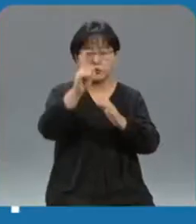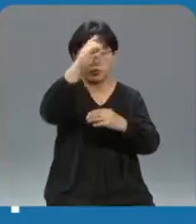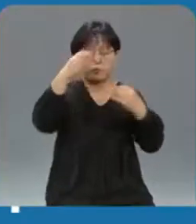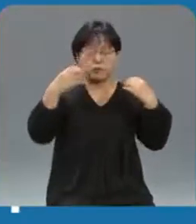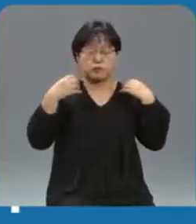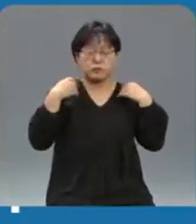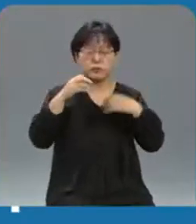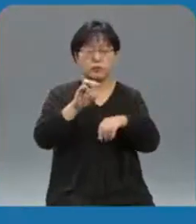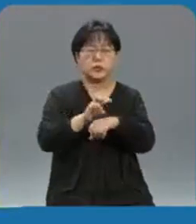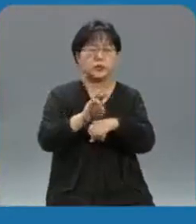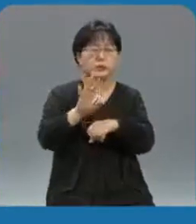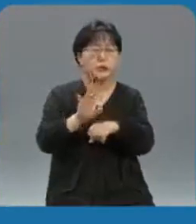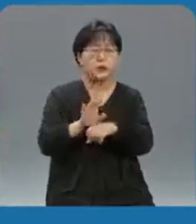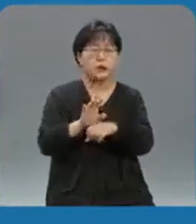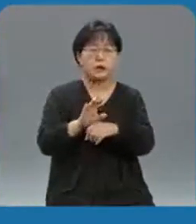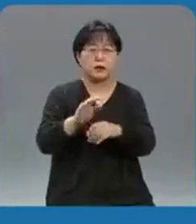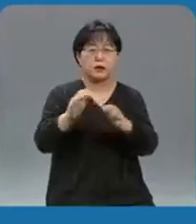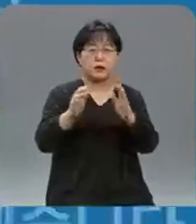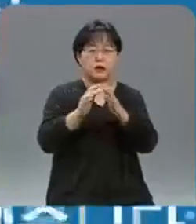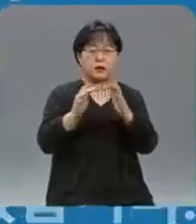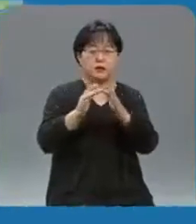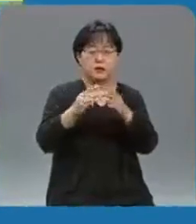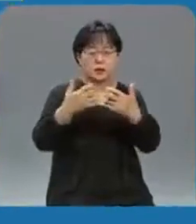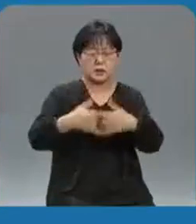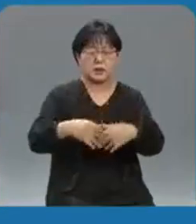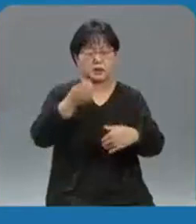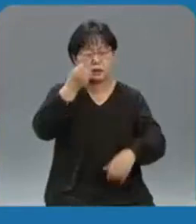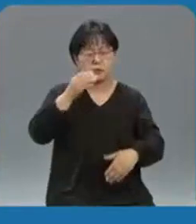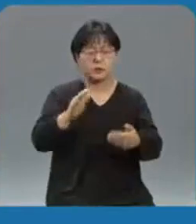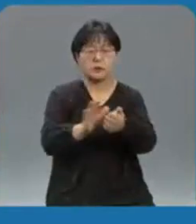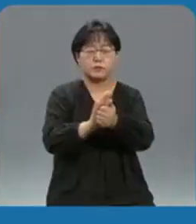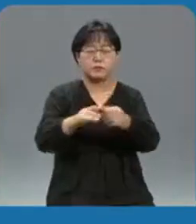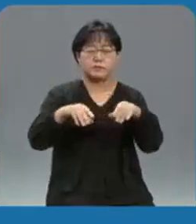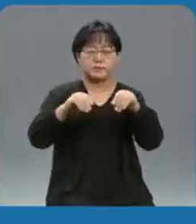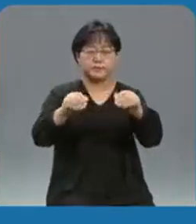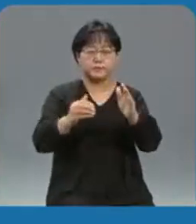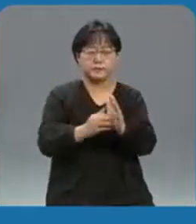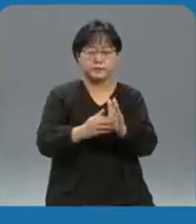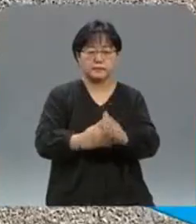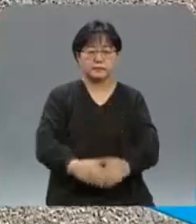정부24 역시 네트워크 장비 오류 등으로 서비스가 중단됐습니다.